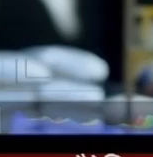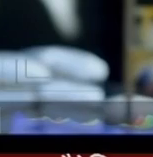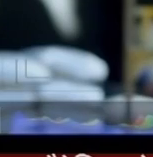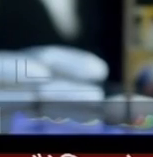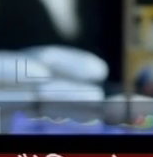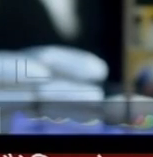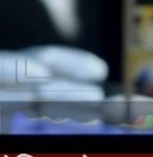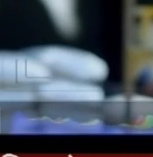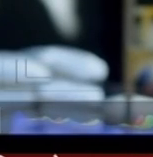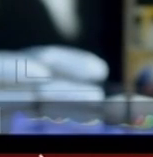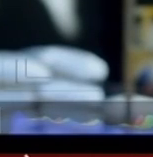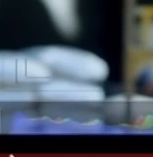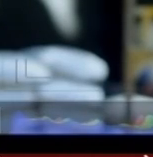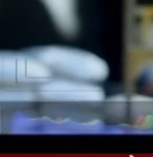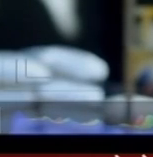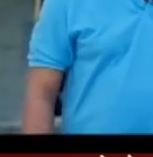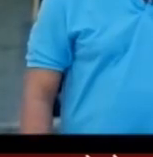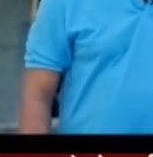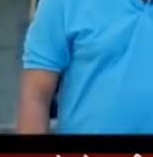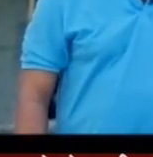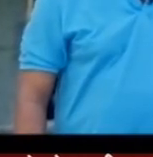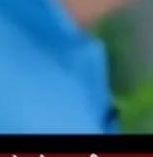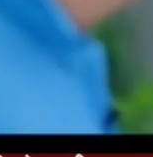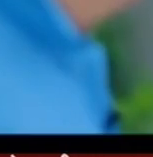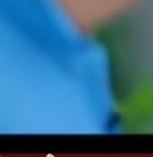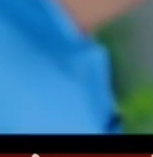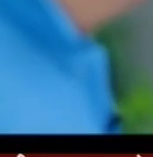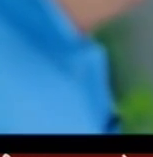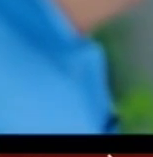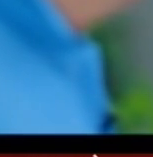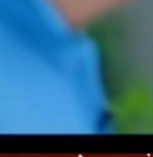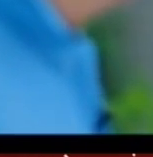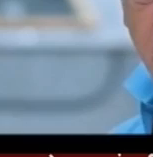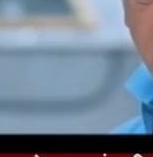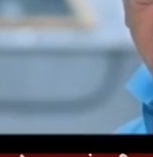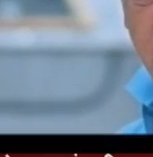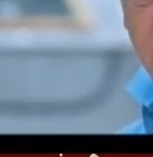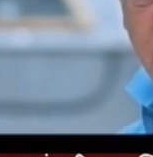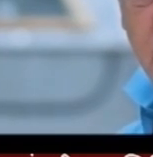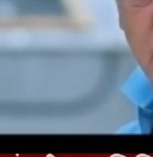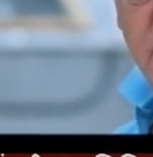एक्शन! घर बनाउँदै हुनुहुन्छ? मैले जस्तै घर बनाउँदा आफ्नै खानीको चुन्डुङ्गाबाट बनेको